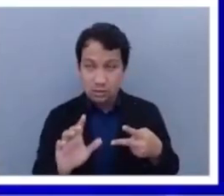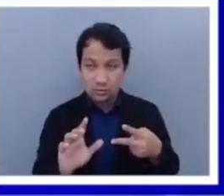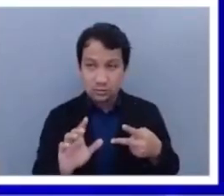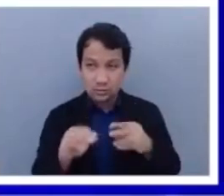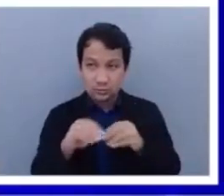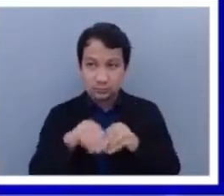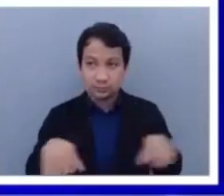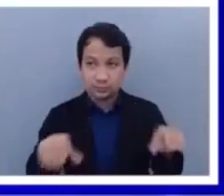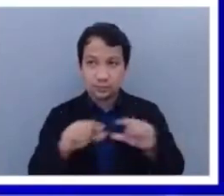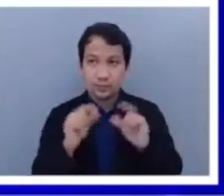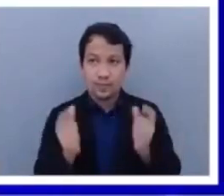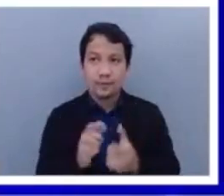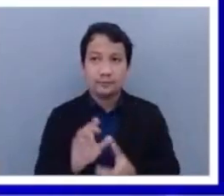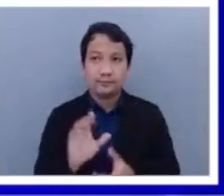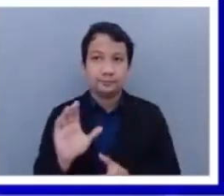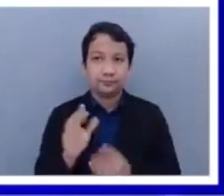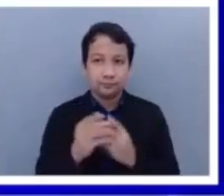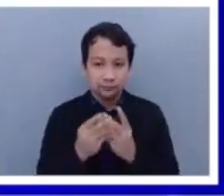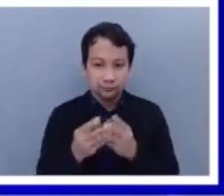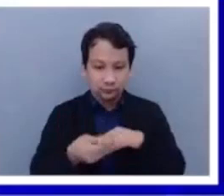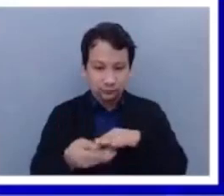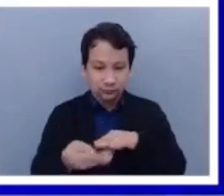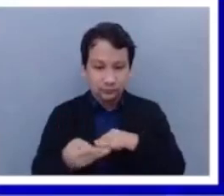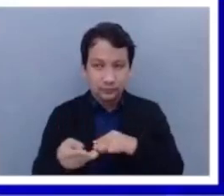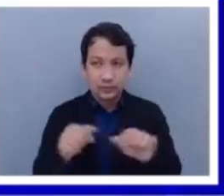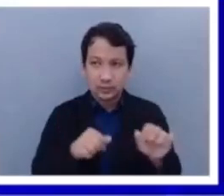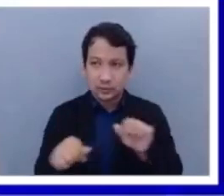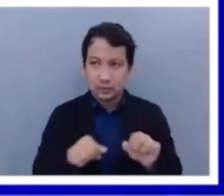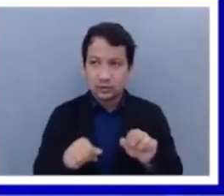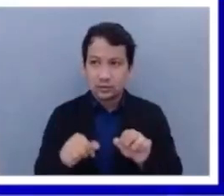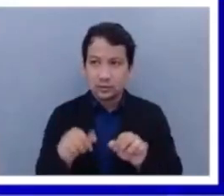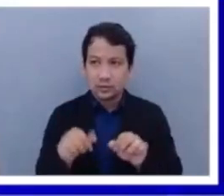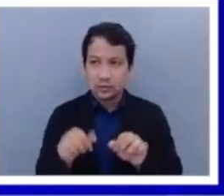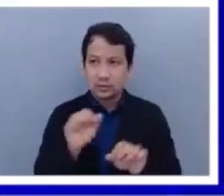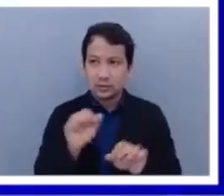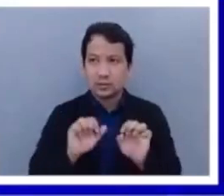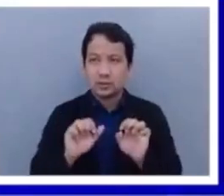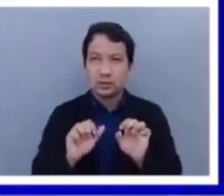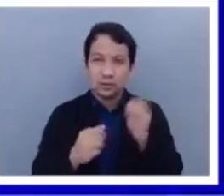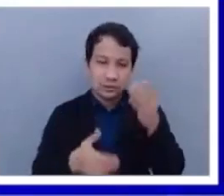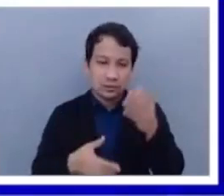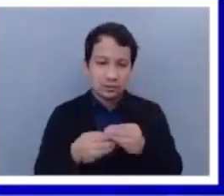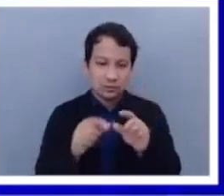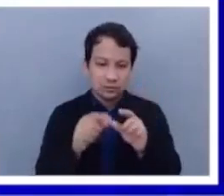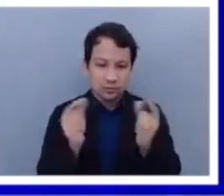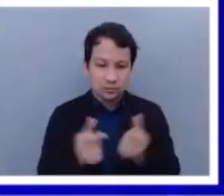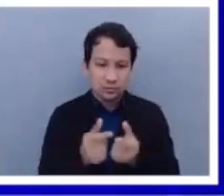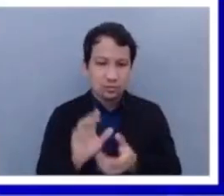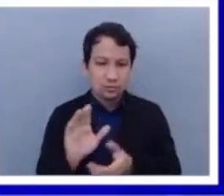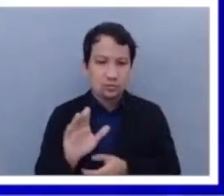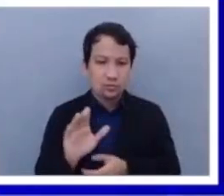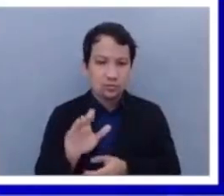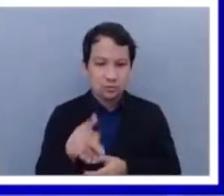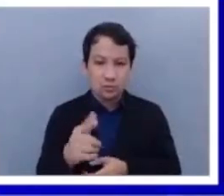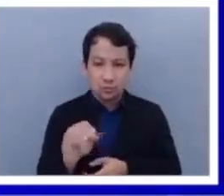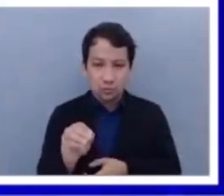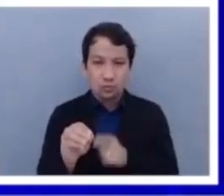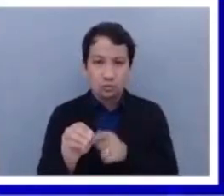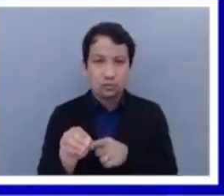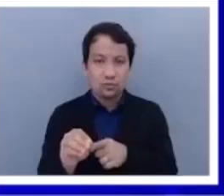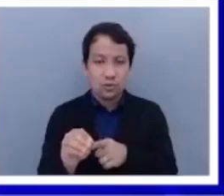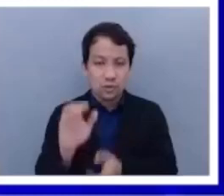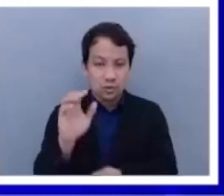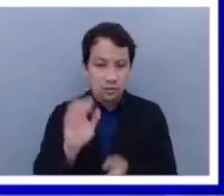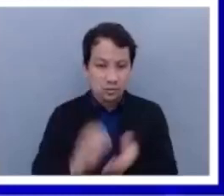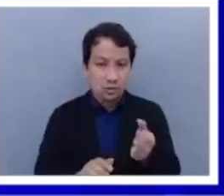Yung gambling and betting activities, saka yung entertainment and recreation sector, where POGO is large, ay